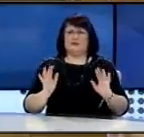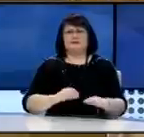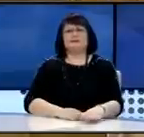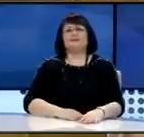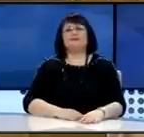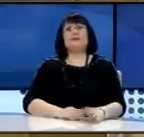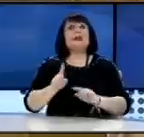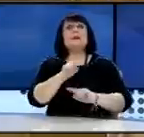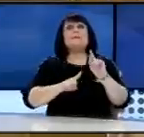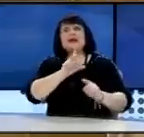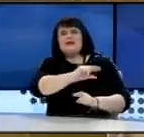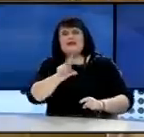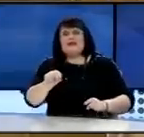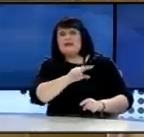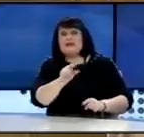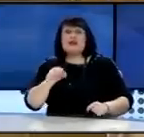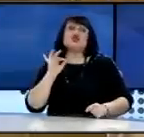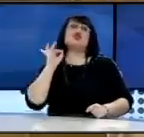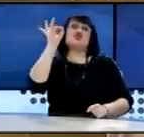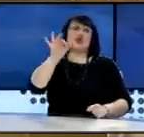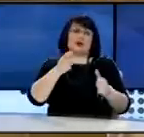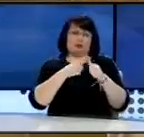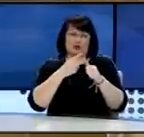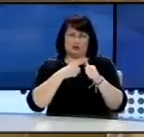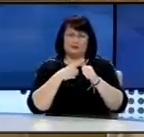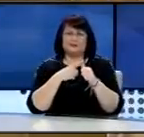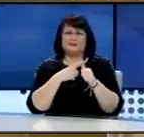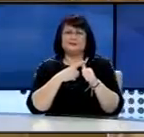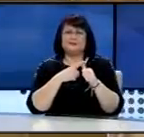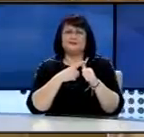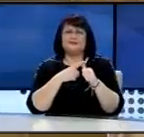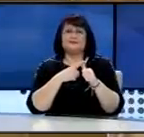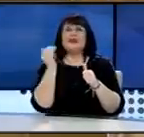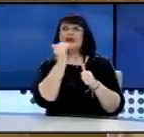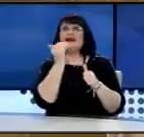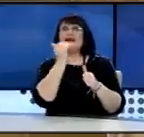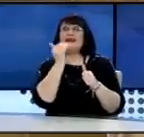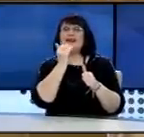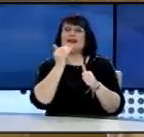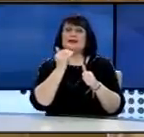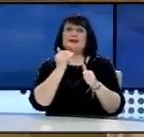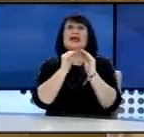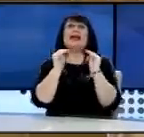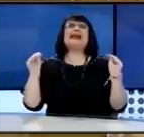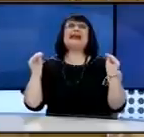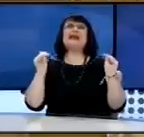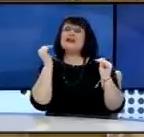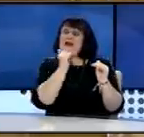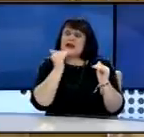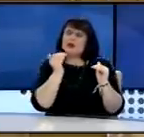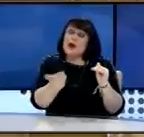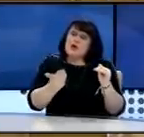Ποιοι είναι αυτοί οι κοινοί στόχοι? Πρώτον, η ταχύτερη δυνατή αποκατάσταση της ειρήνης.